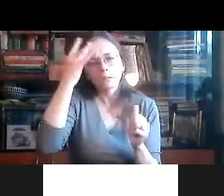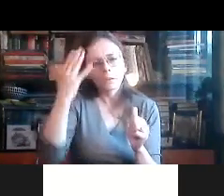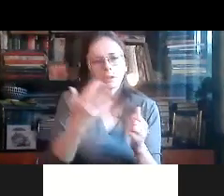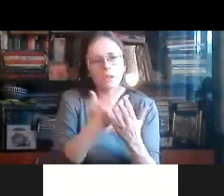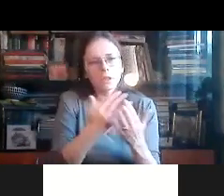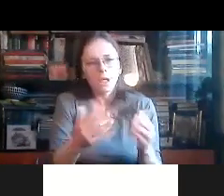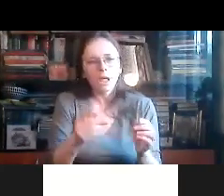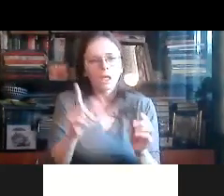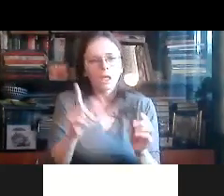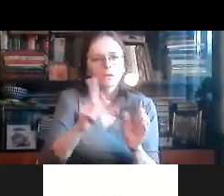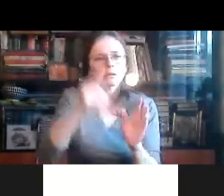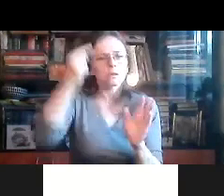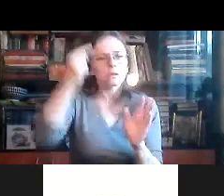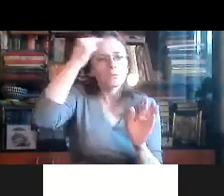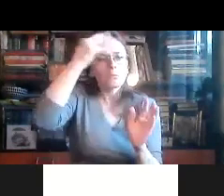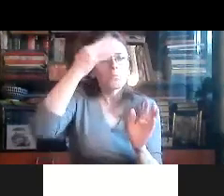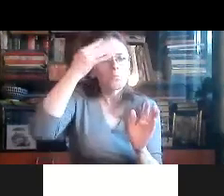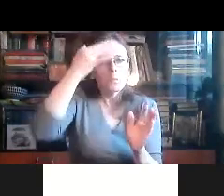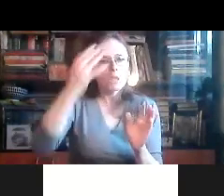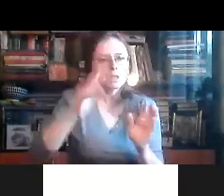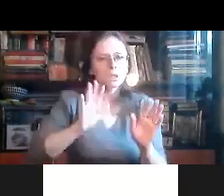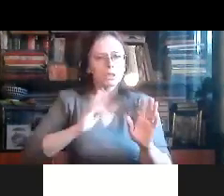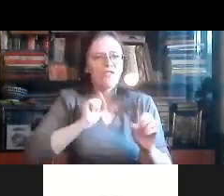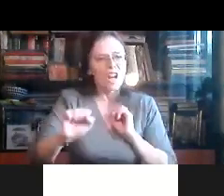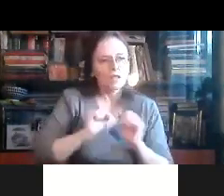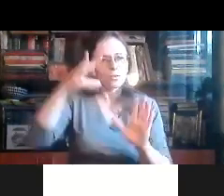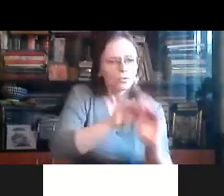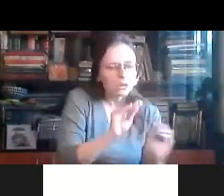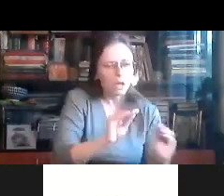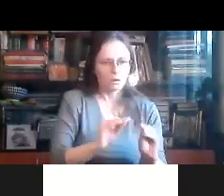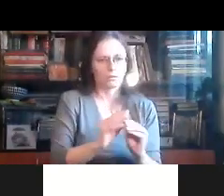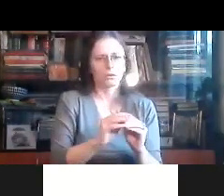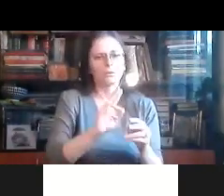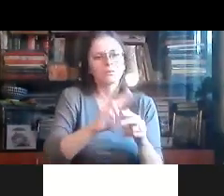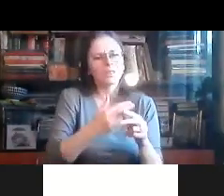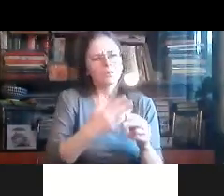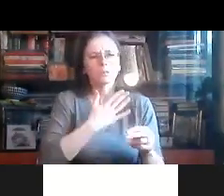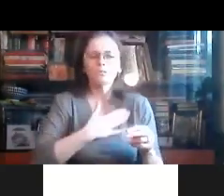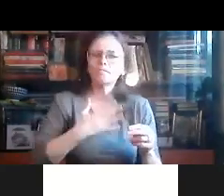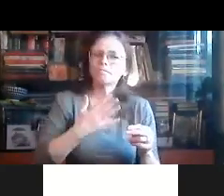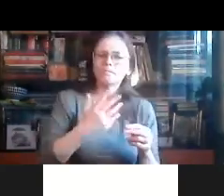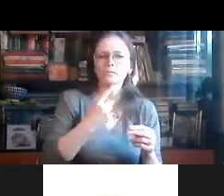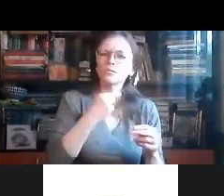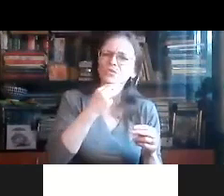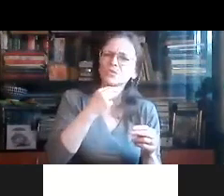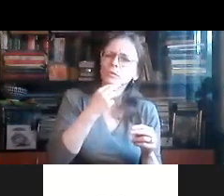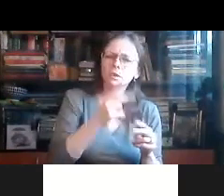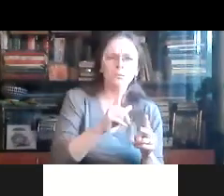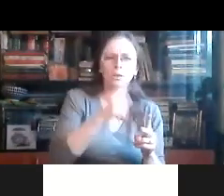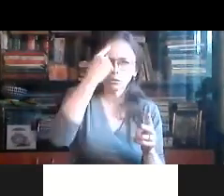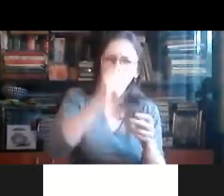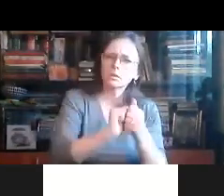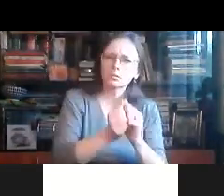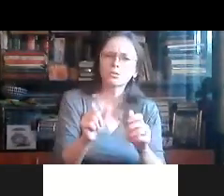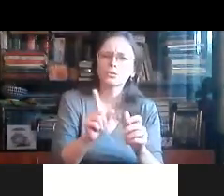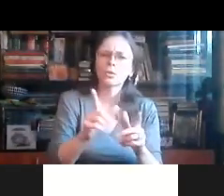в этих пьесах. Поэтому тут ну, всегда нужно об этом помнить, что как бы, технология — это одно, а как